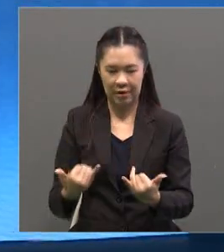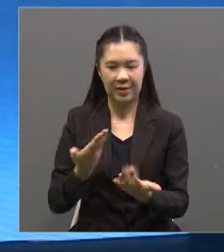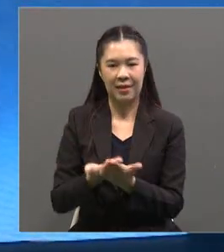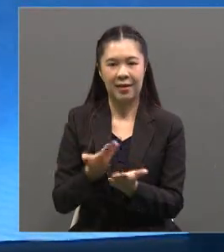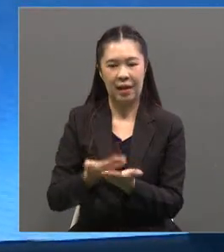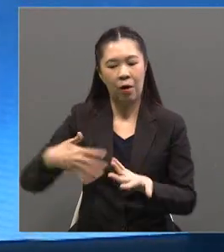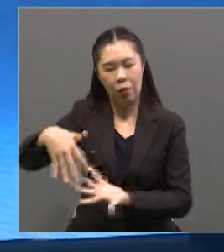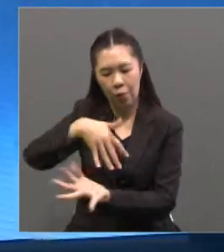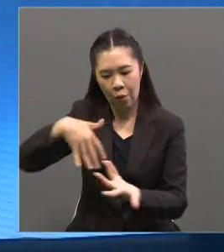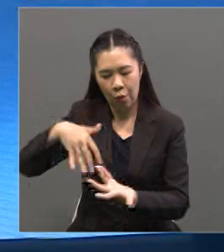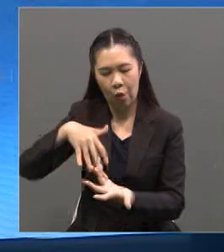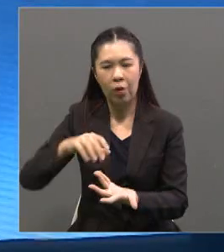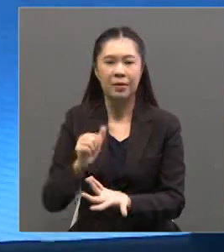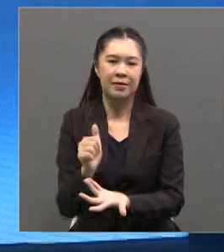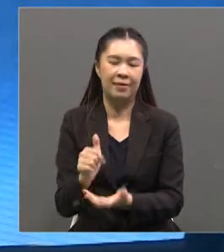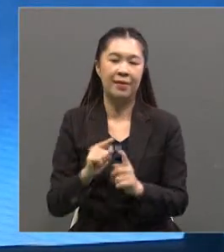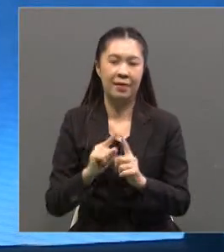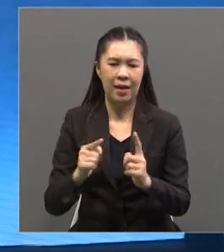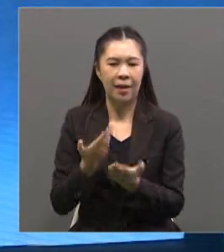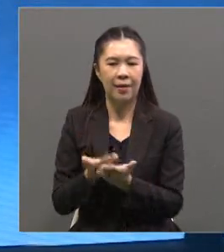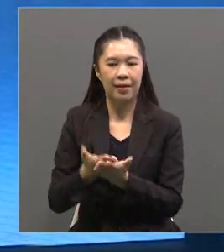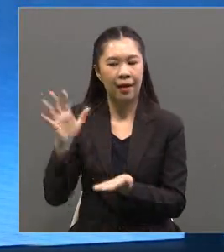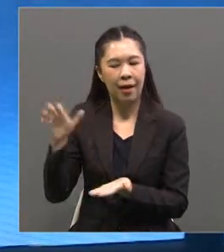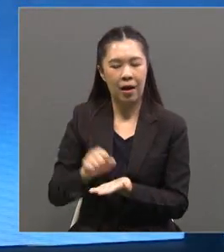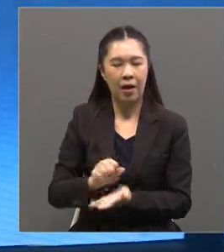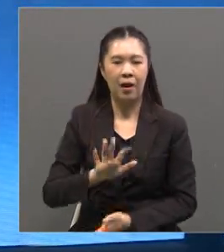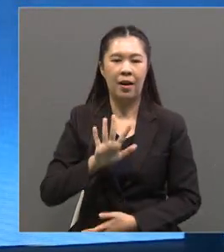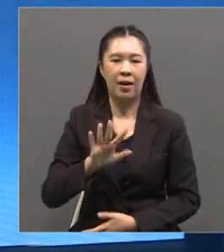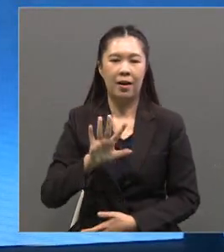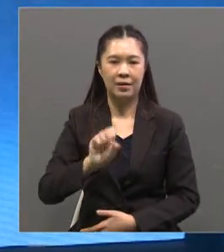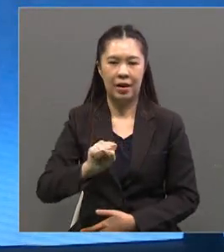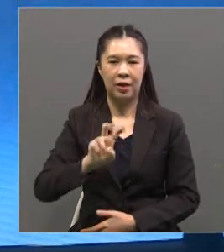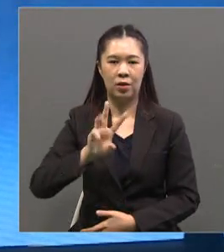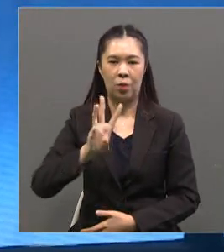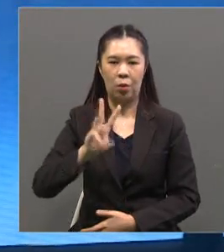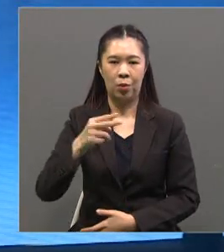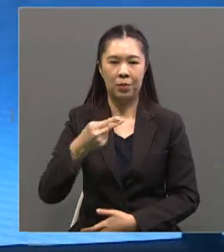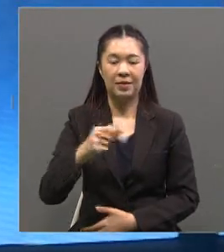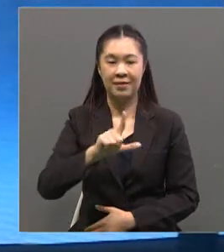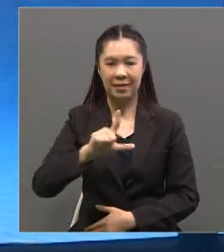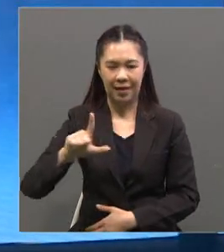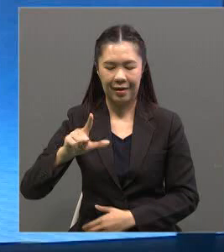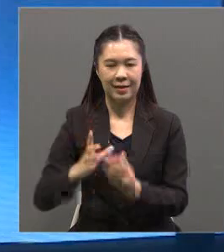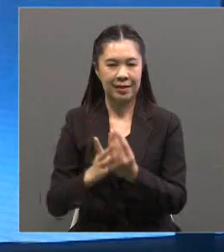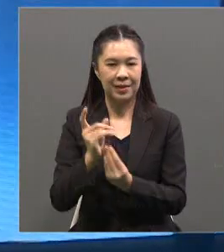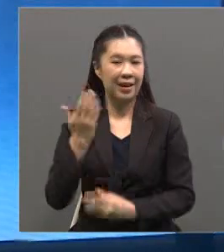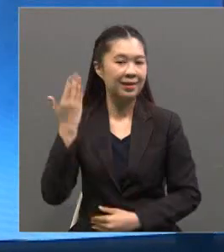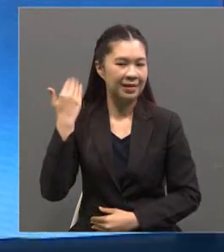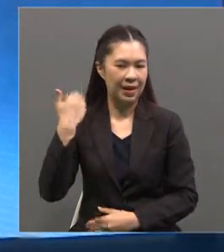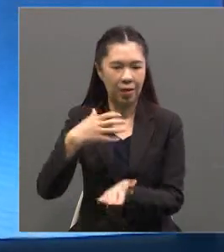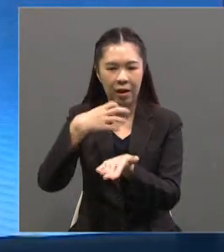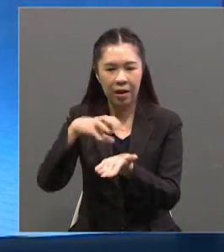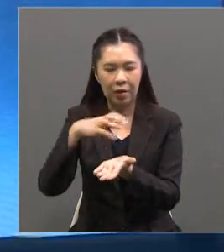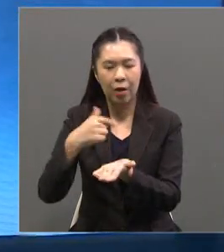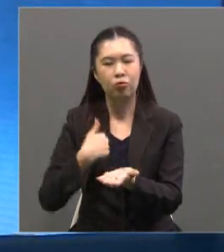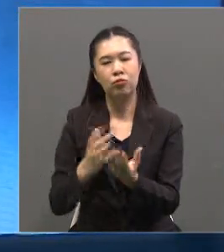เพิ่มขึ้นอย่างแน่นอนส่วนจะเอาเงินมาจากไหน 560,000 ล้านบาทท่านนายกให้สัมภาษณ์เมื่อสุดสัปดาห์ที่ผ่านมาแล้วนะครับว่าขอเ